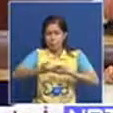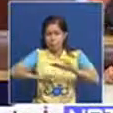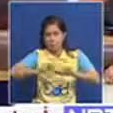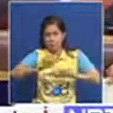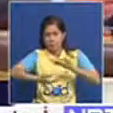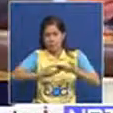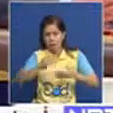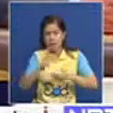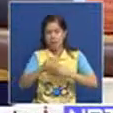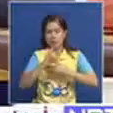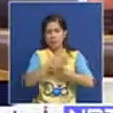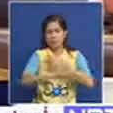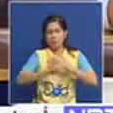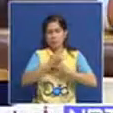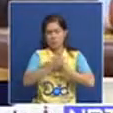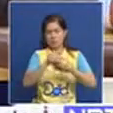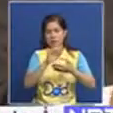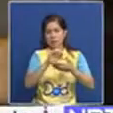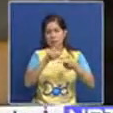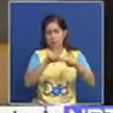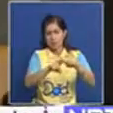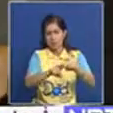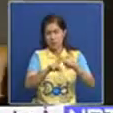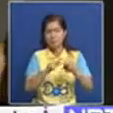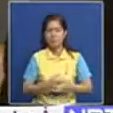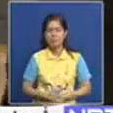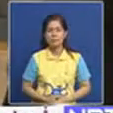าทในภูมิภาคเอเชียมากยิ่งขึ้นค่ะ